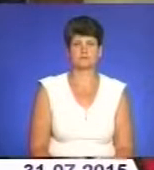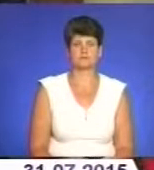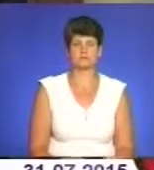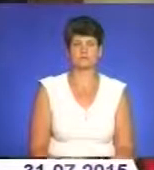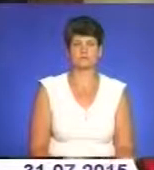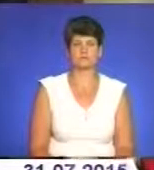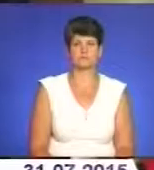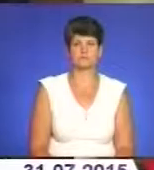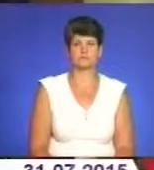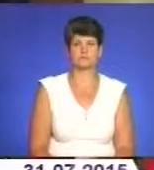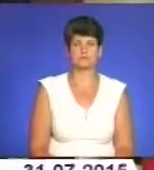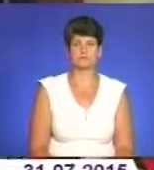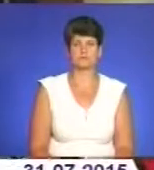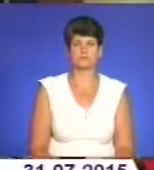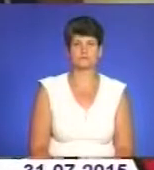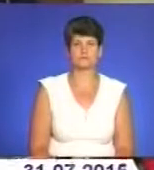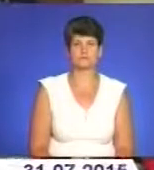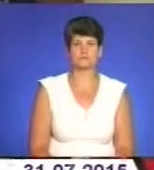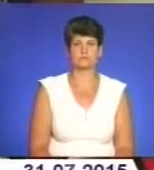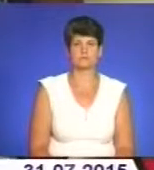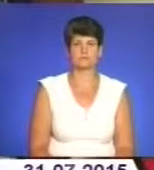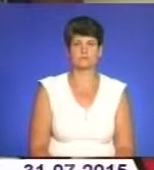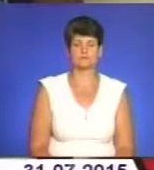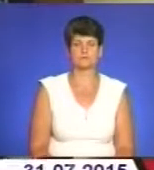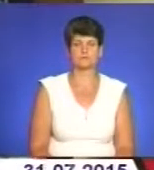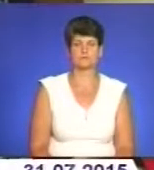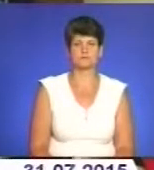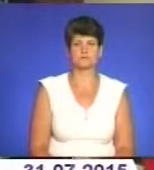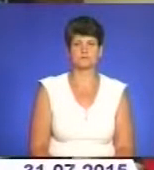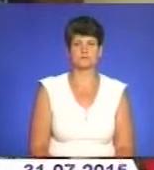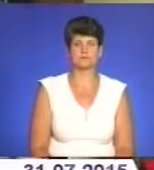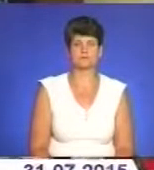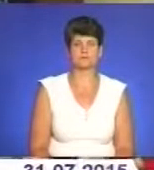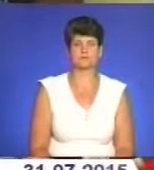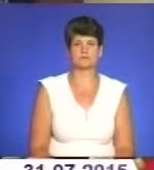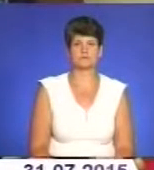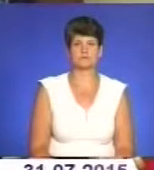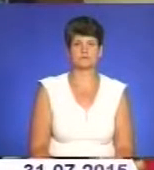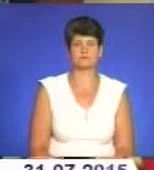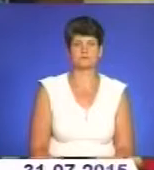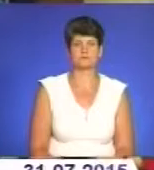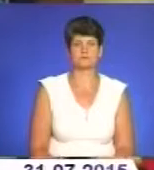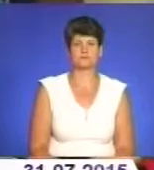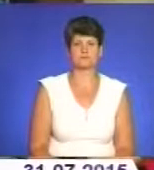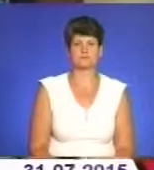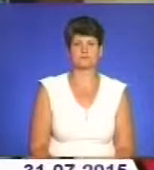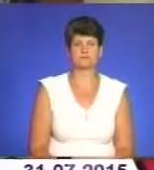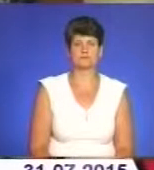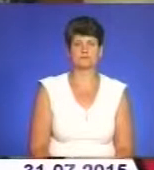w Lwowie, kiedy były wybory do parlamentu, byłem obserwatorem z ramienia Unii